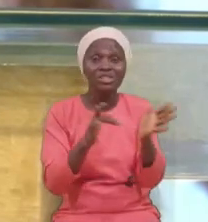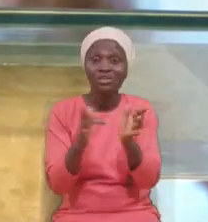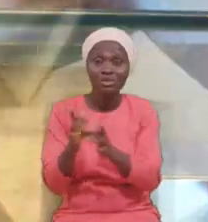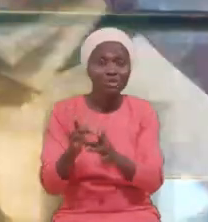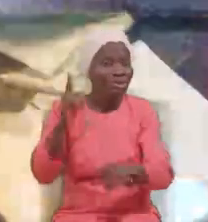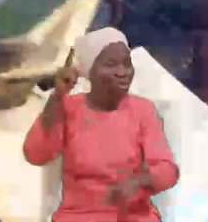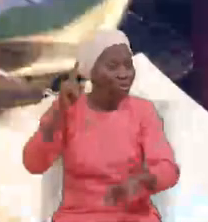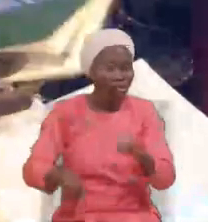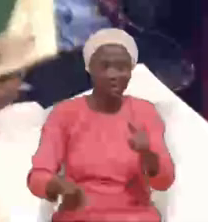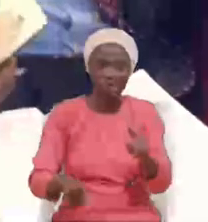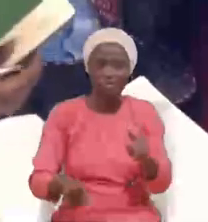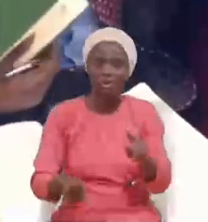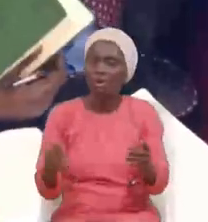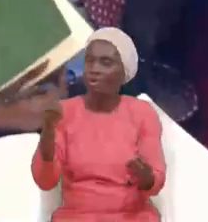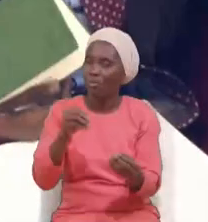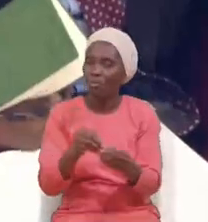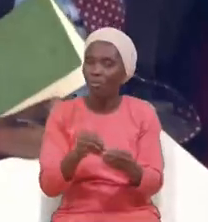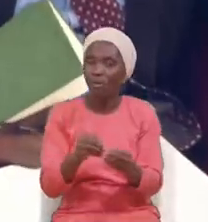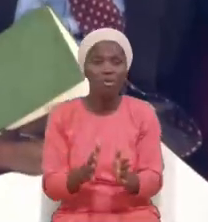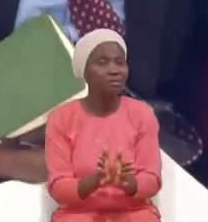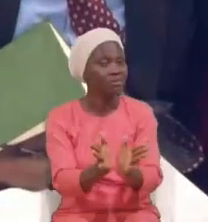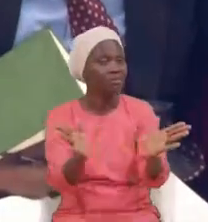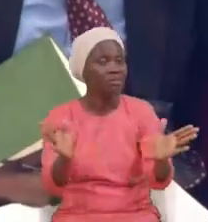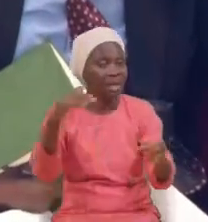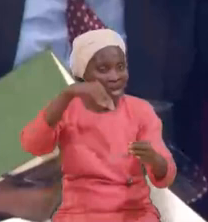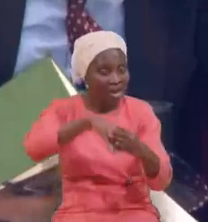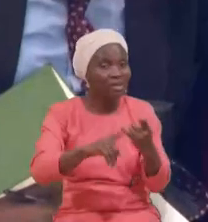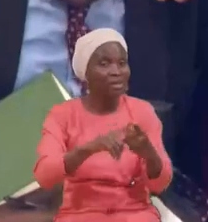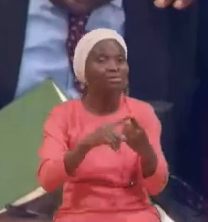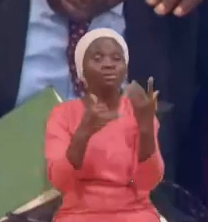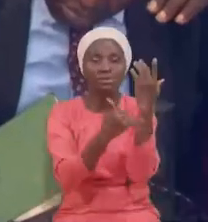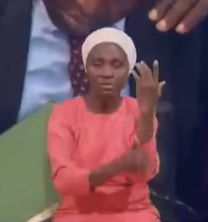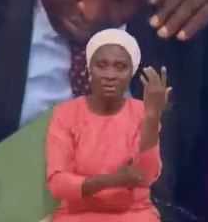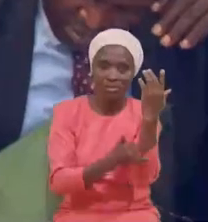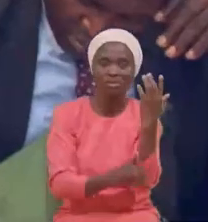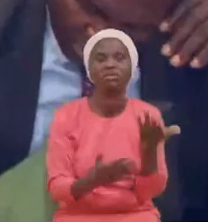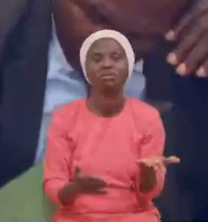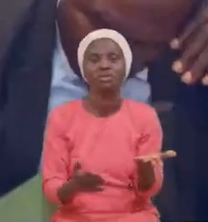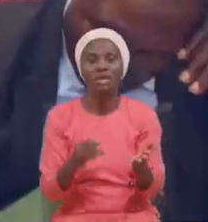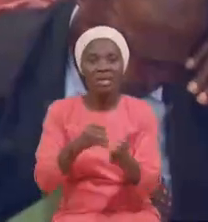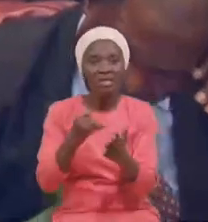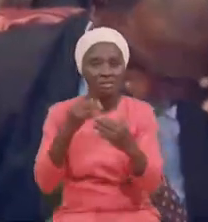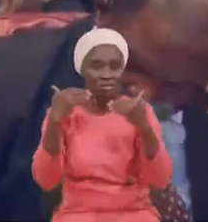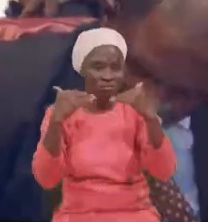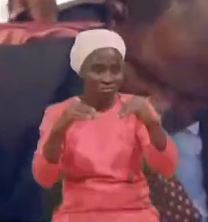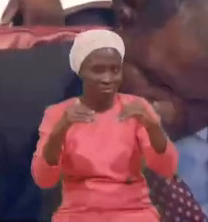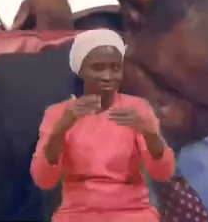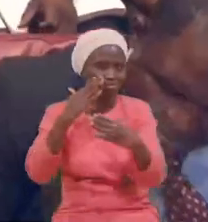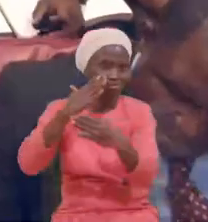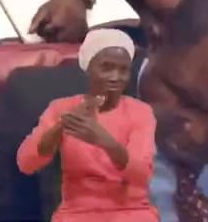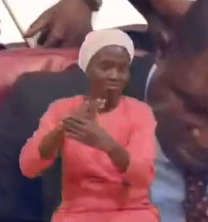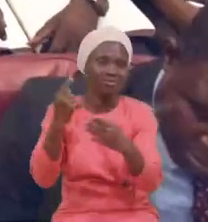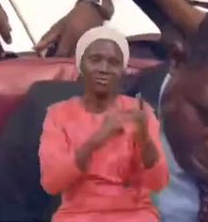Jésus ne pouvait plus entrer publiquement dans une ville. Il a restreint